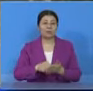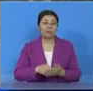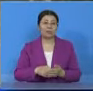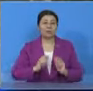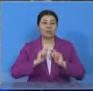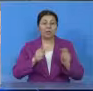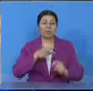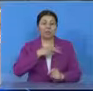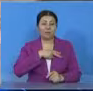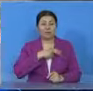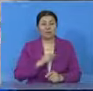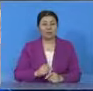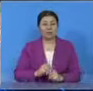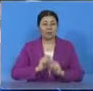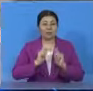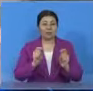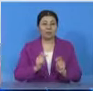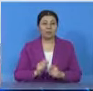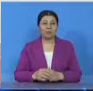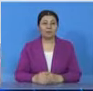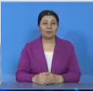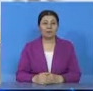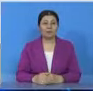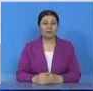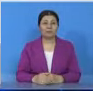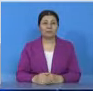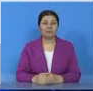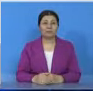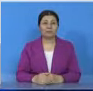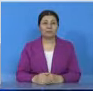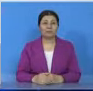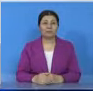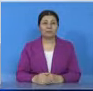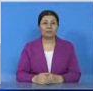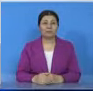грамотами и подарками. Динара Абдуалиева, Азамат Сауханов, телеканал «Актобе».